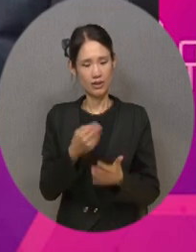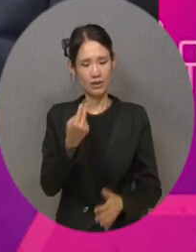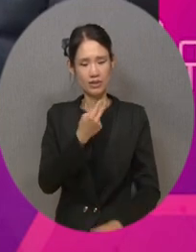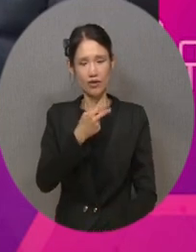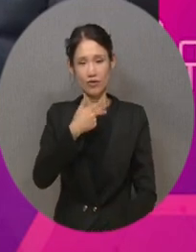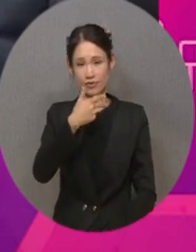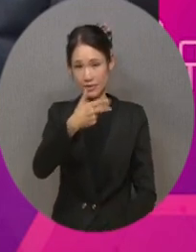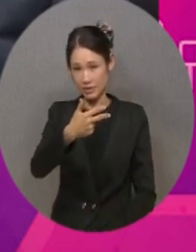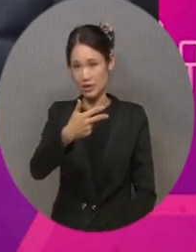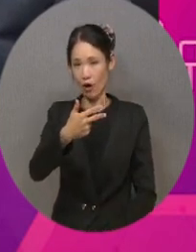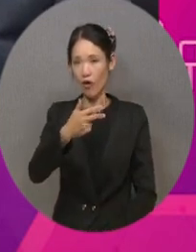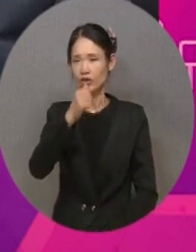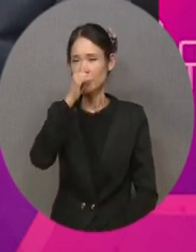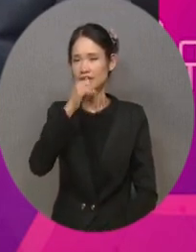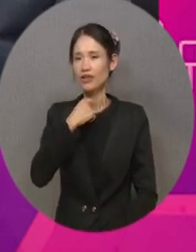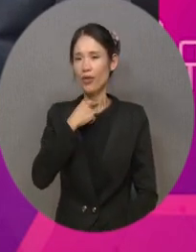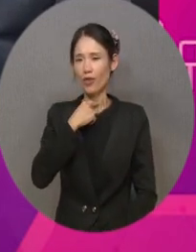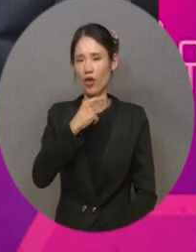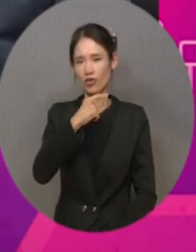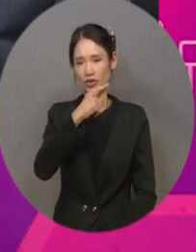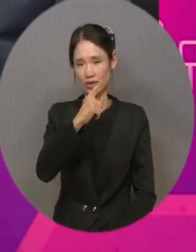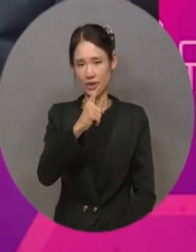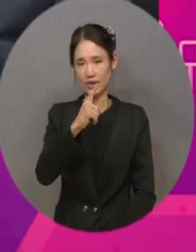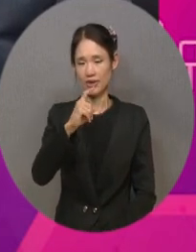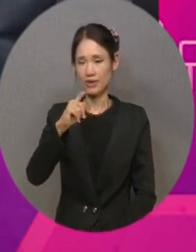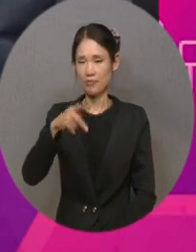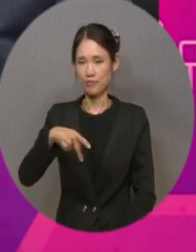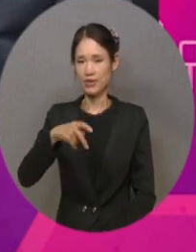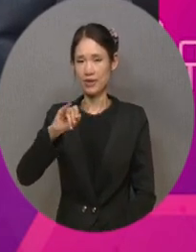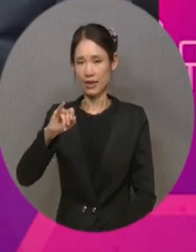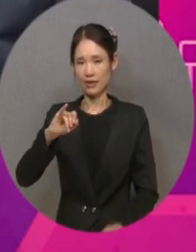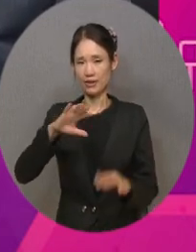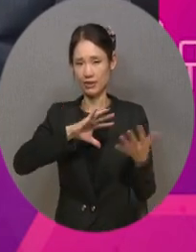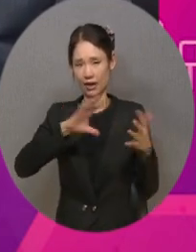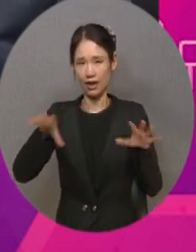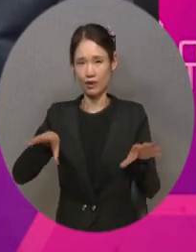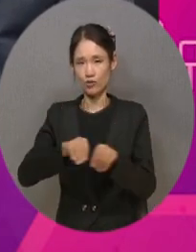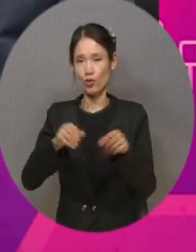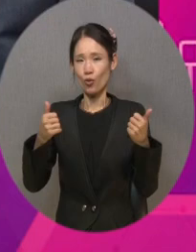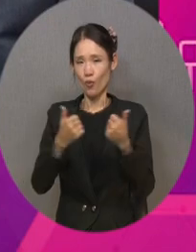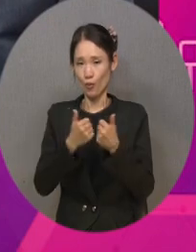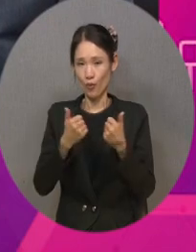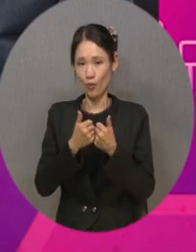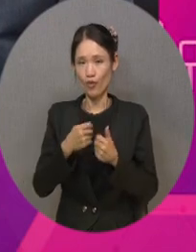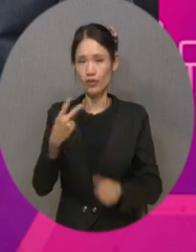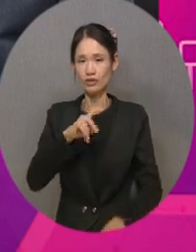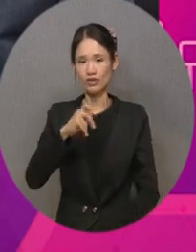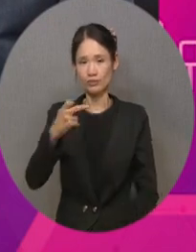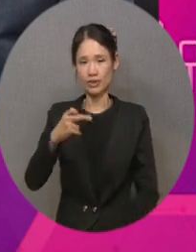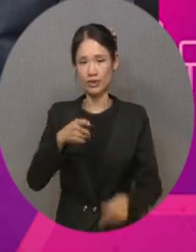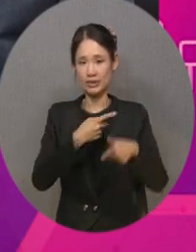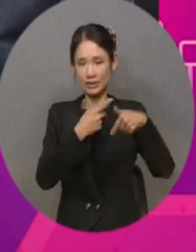그 2007년에 DPI 세계총회나 2012년에